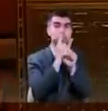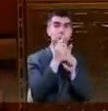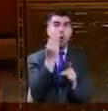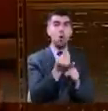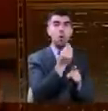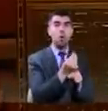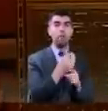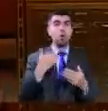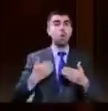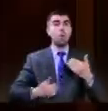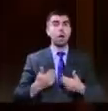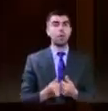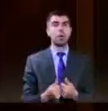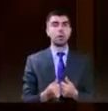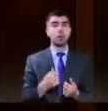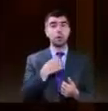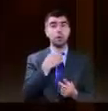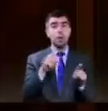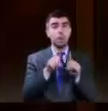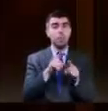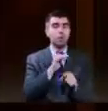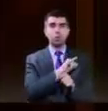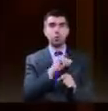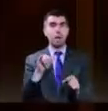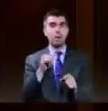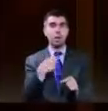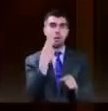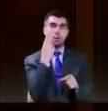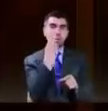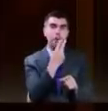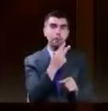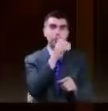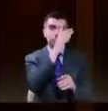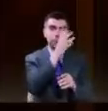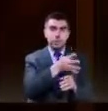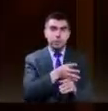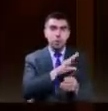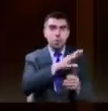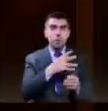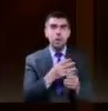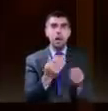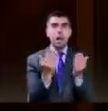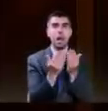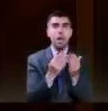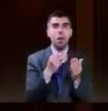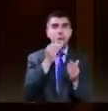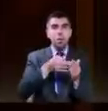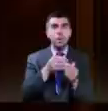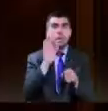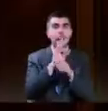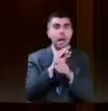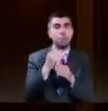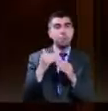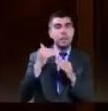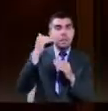مناسبة. واللي ما عمرو مشى للمدرسة وشاف شنو هو اللي كيعاني الطفل المعاق ملي كيبغي يقرا وملي كيبدا يكبر